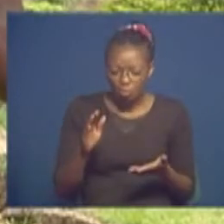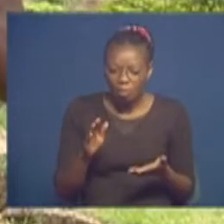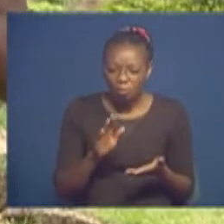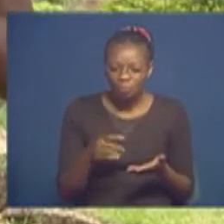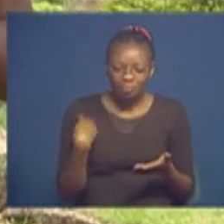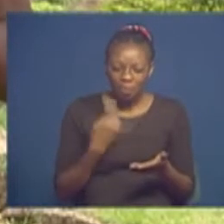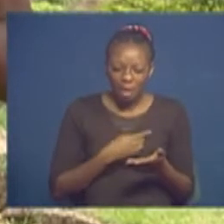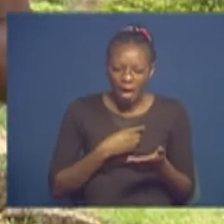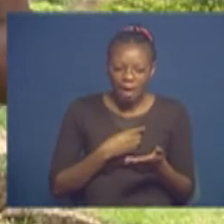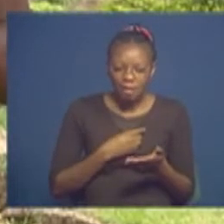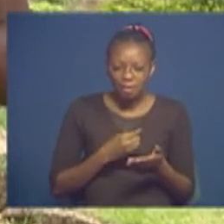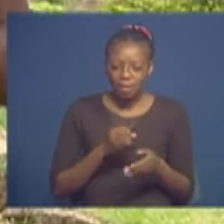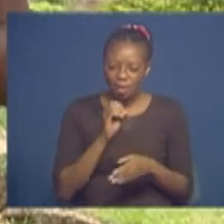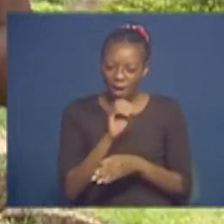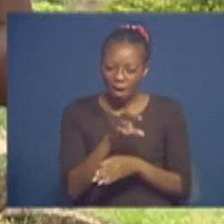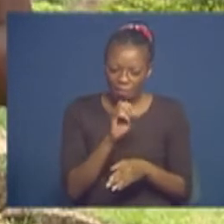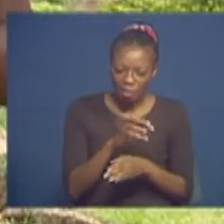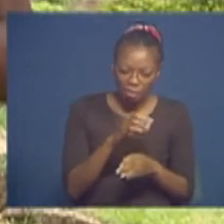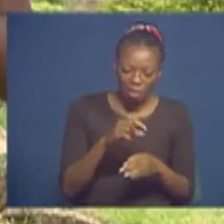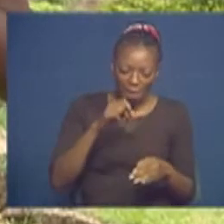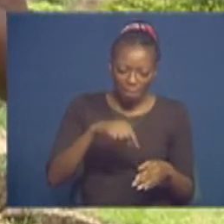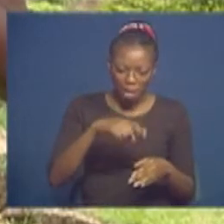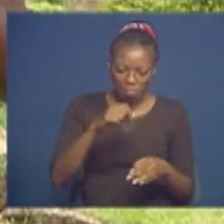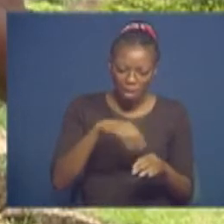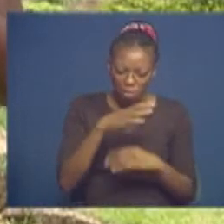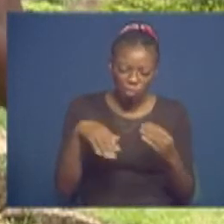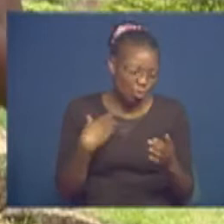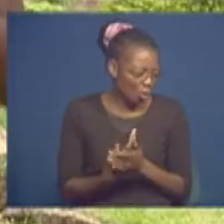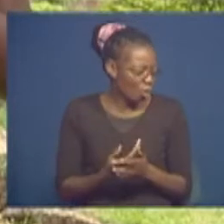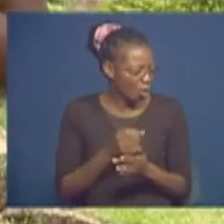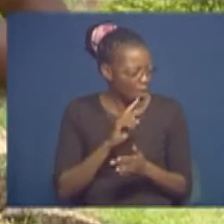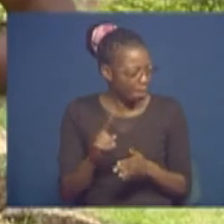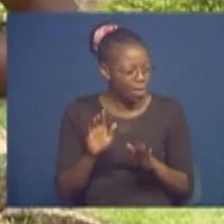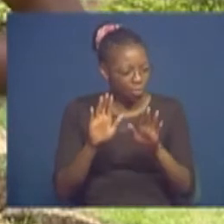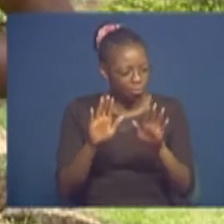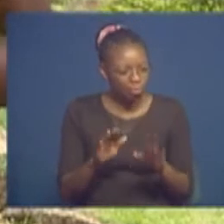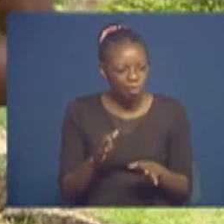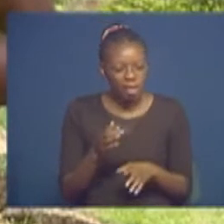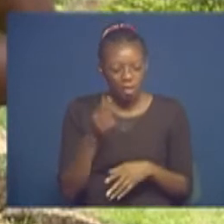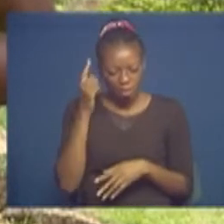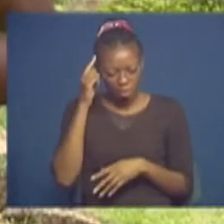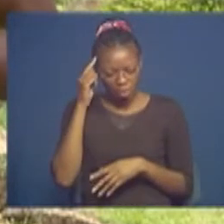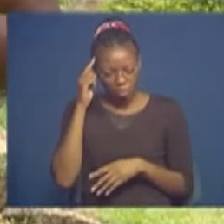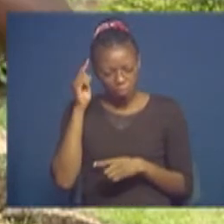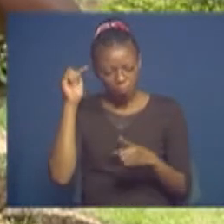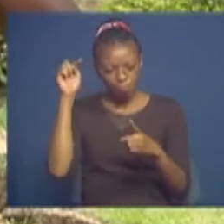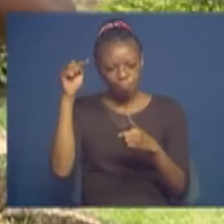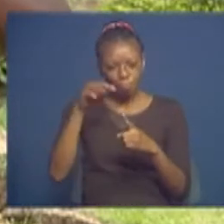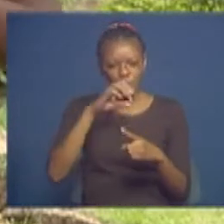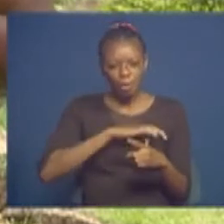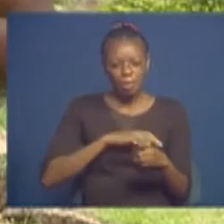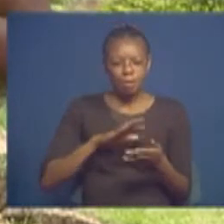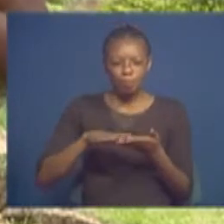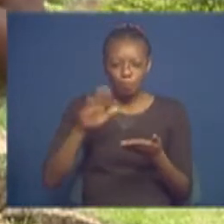zote na mboga kisha uuze zote, la hasha. Lakini uwe na usawaziko na ulenge kufaidika zaidi. Panga shamba